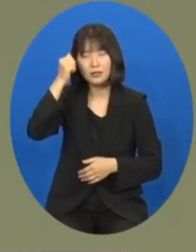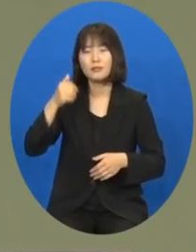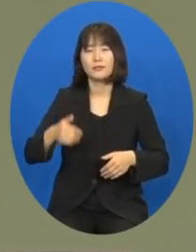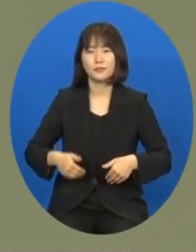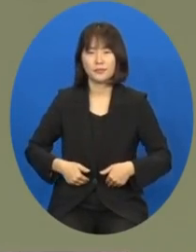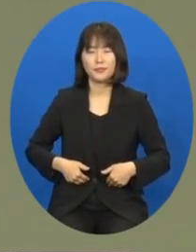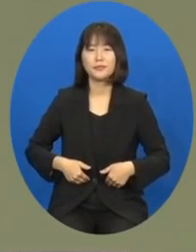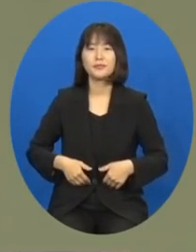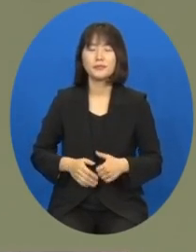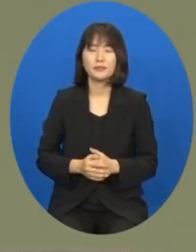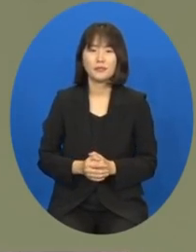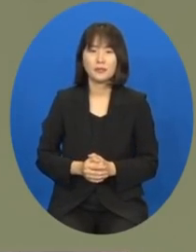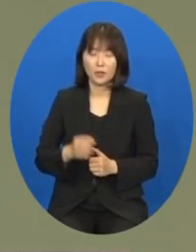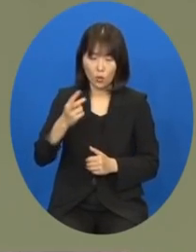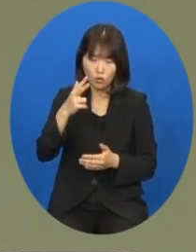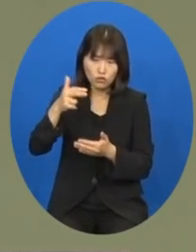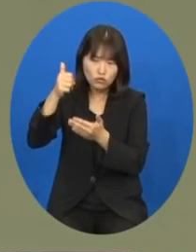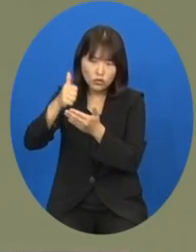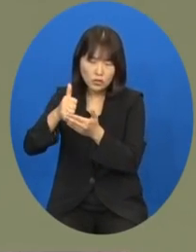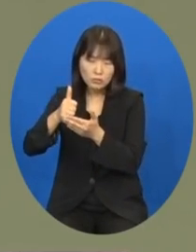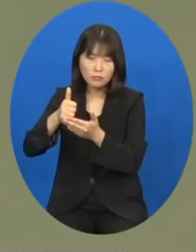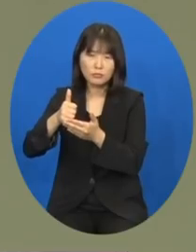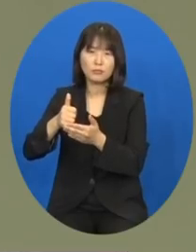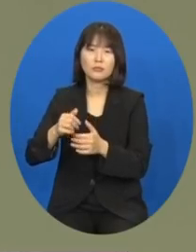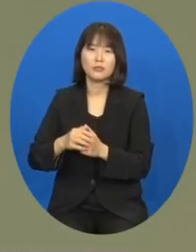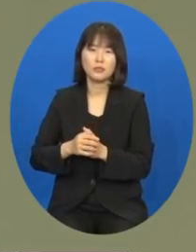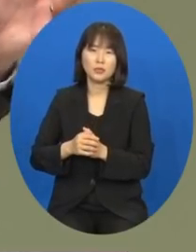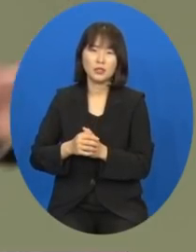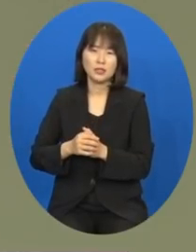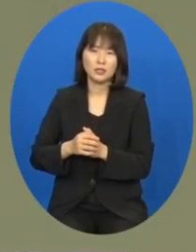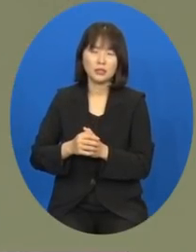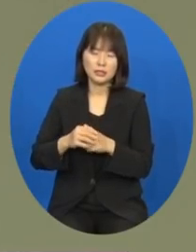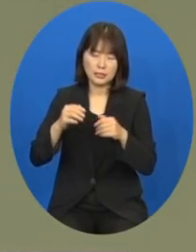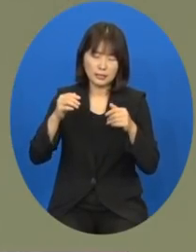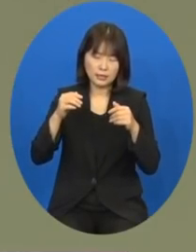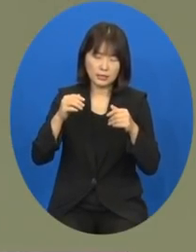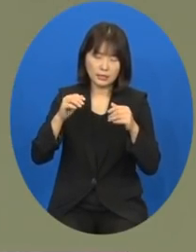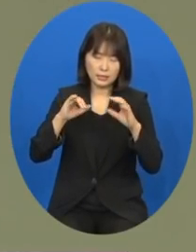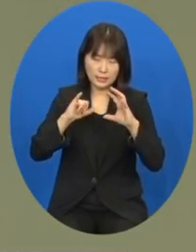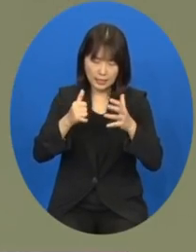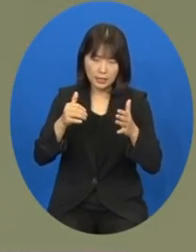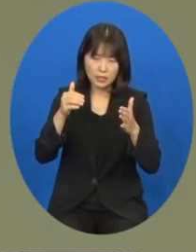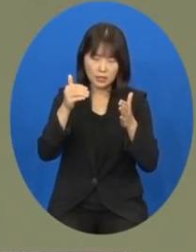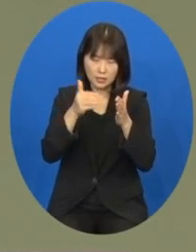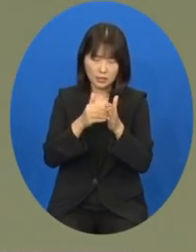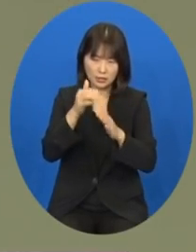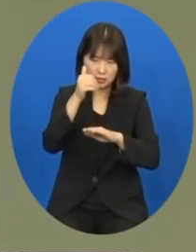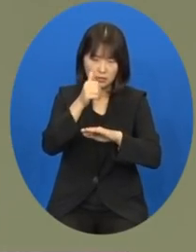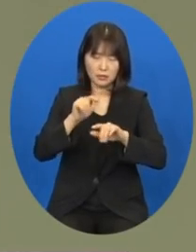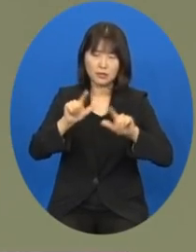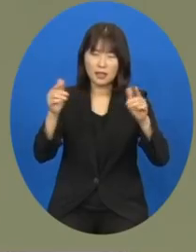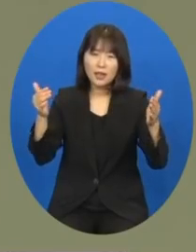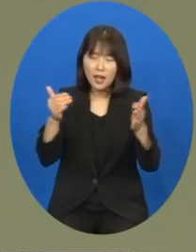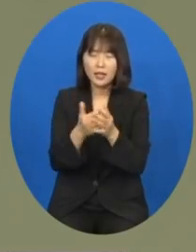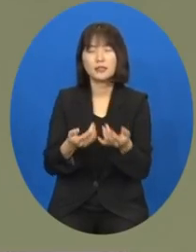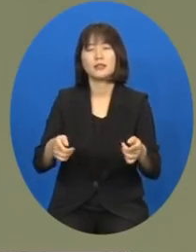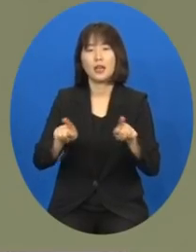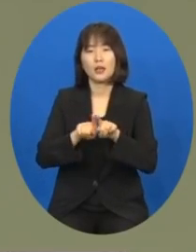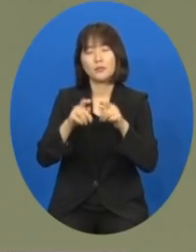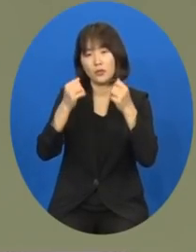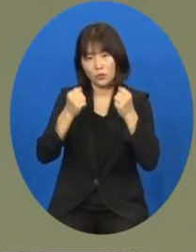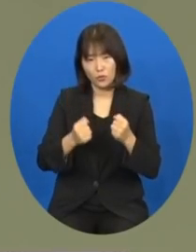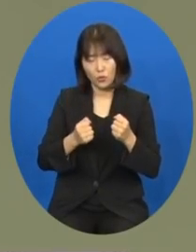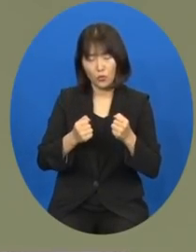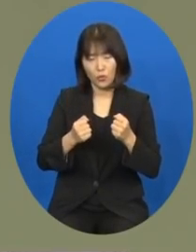저와 여러분들과 늘 생산 끝날까지 함께 하리라 했잖아요 그것을 우리는 이겨낼 수가 있는